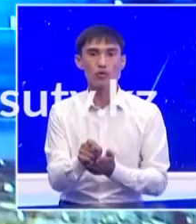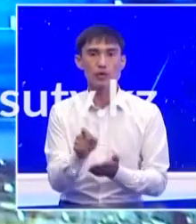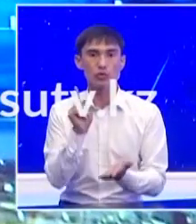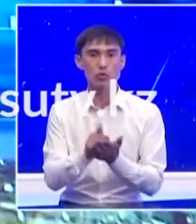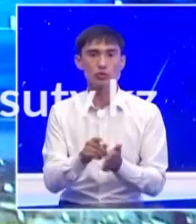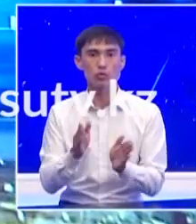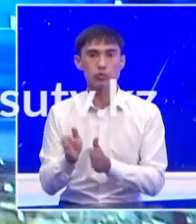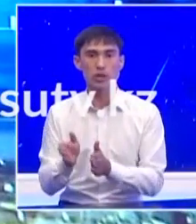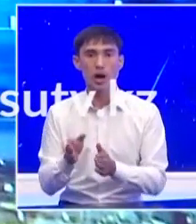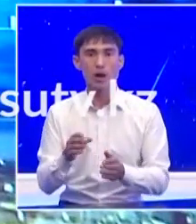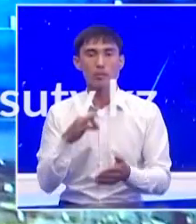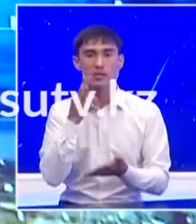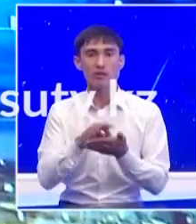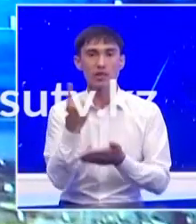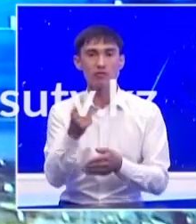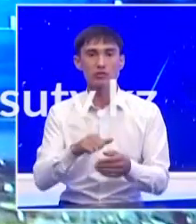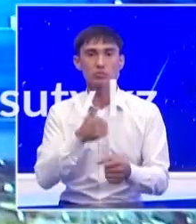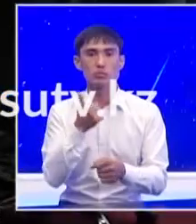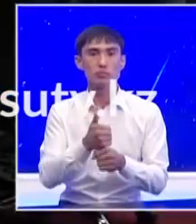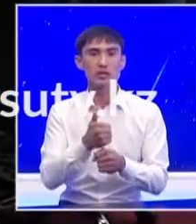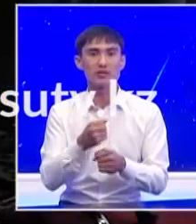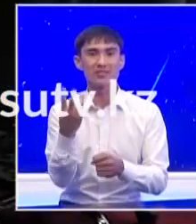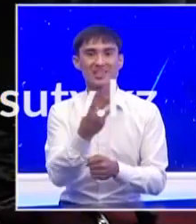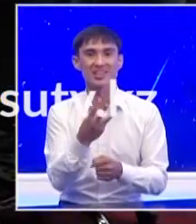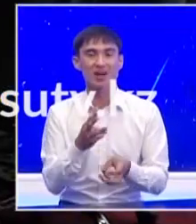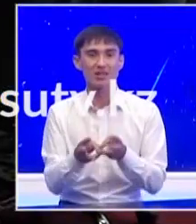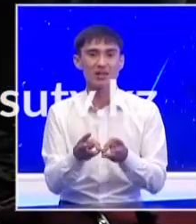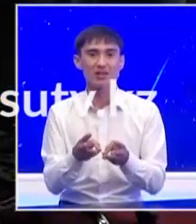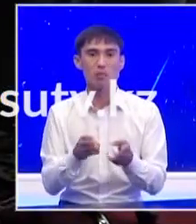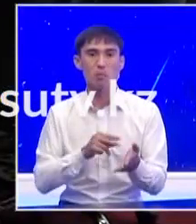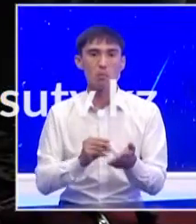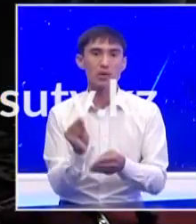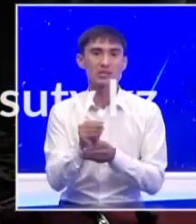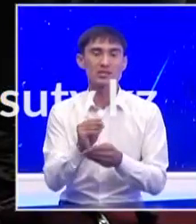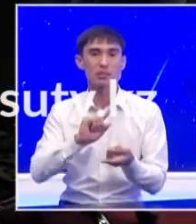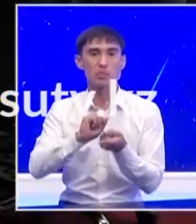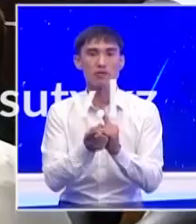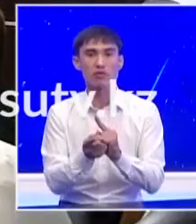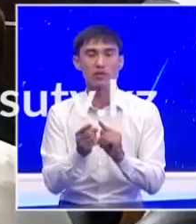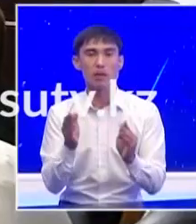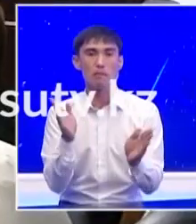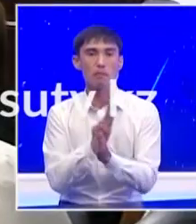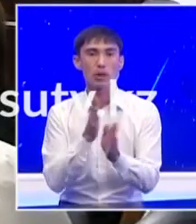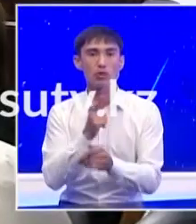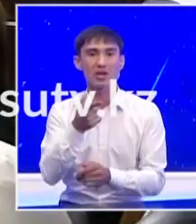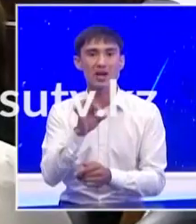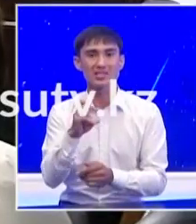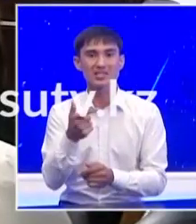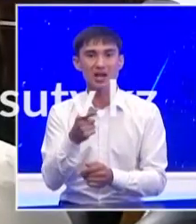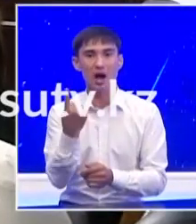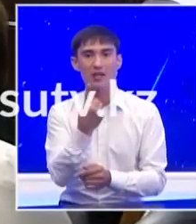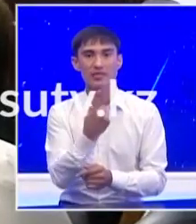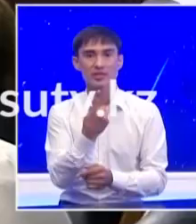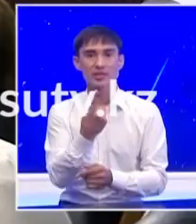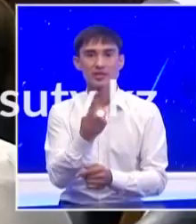словам одного из спикеров, три котельные региона в процессе перевода на природный газ. Две в областном центре и одна в